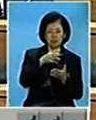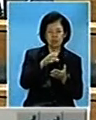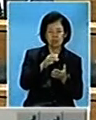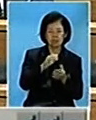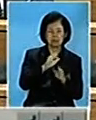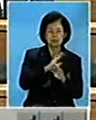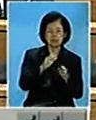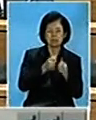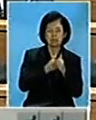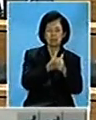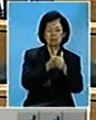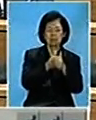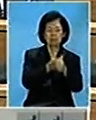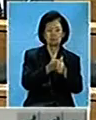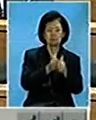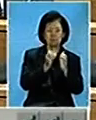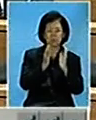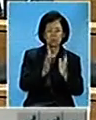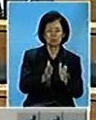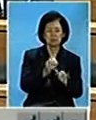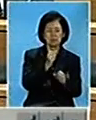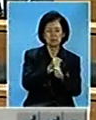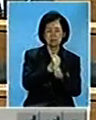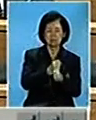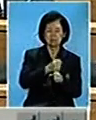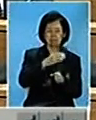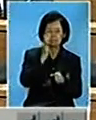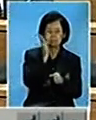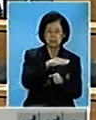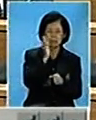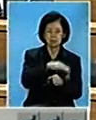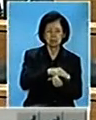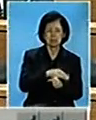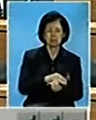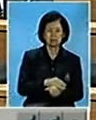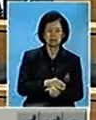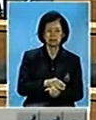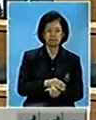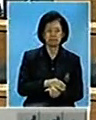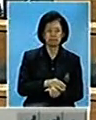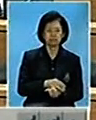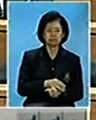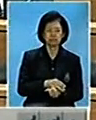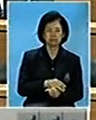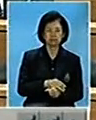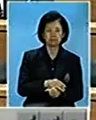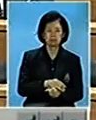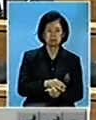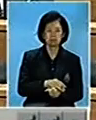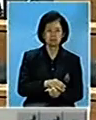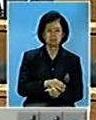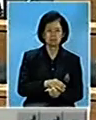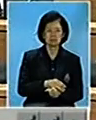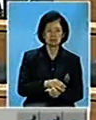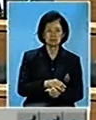คล้อยตามบรรดาผู้ก่อความอธรรมทั้งหลายท่านประธานครับขอหนักๆแน่